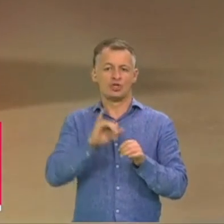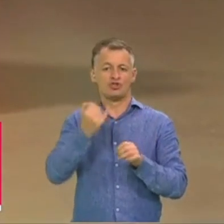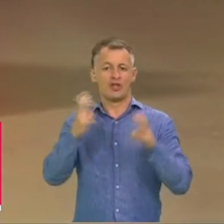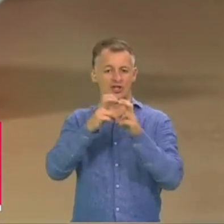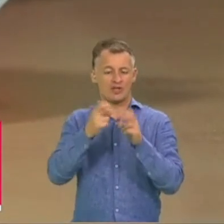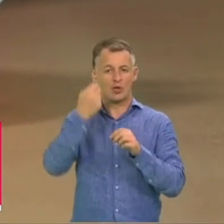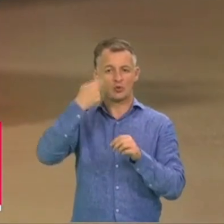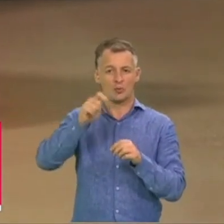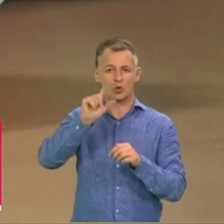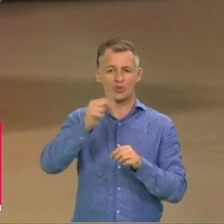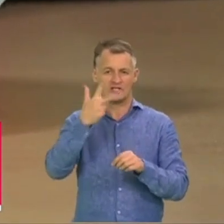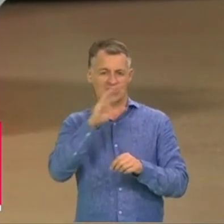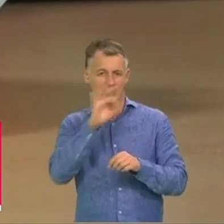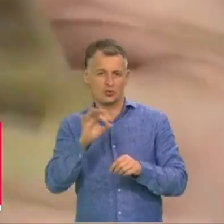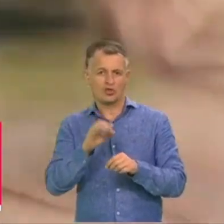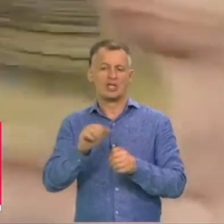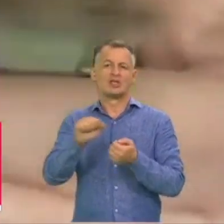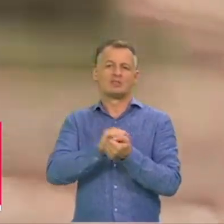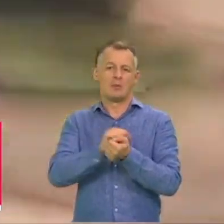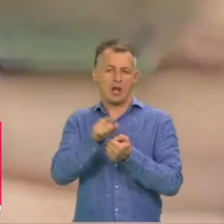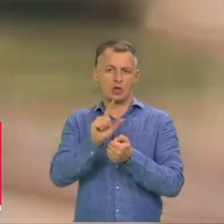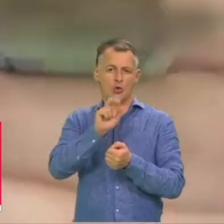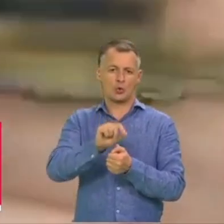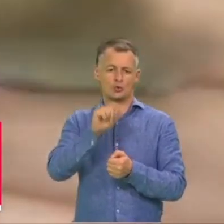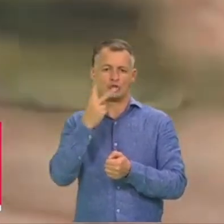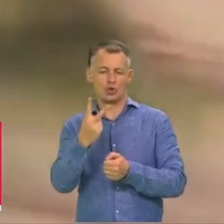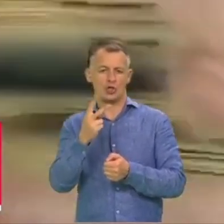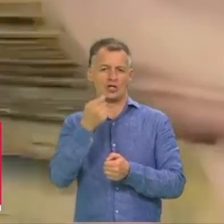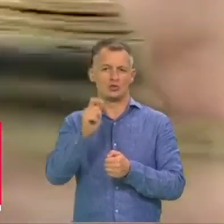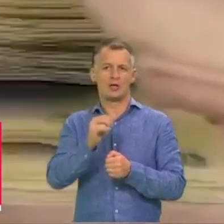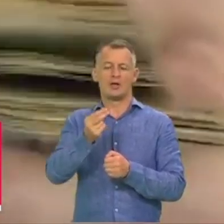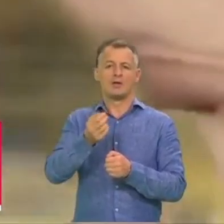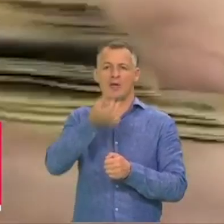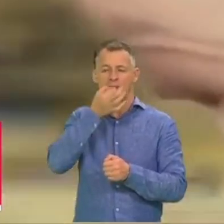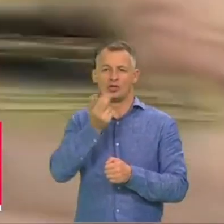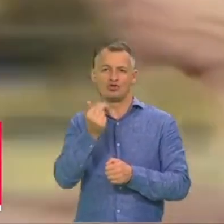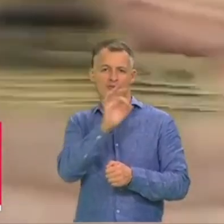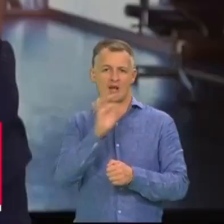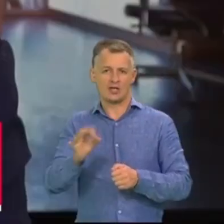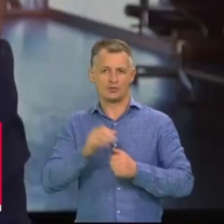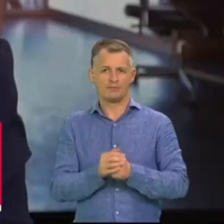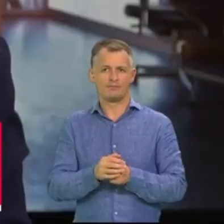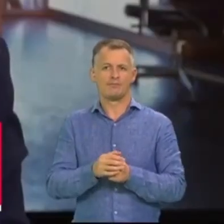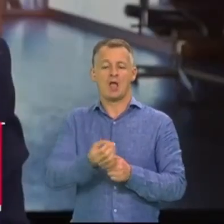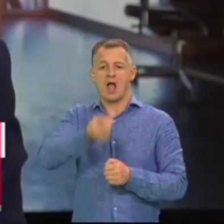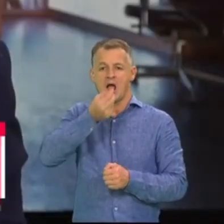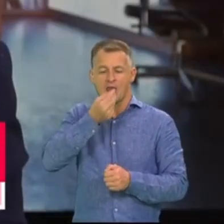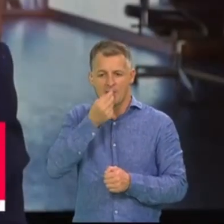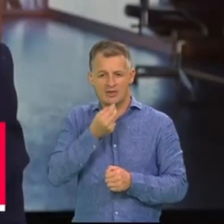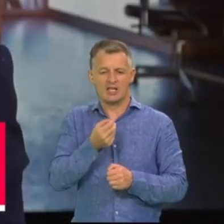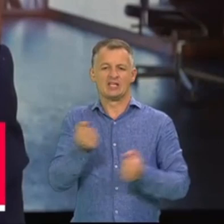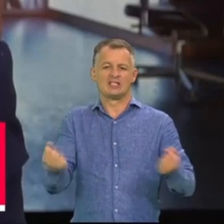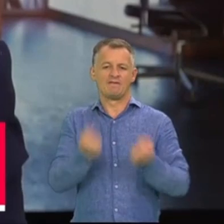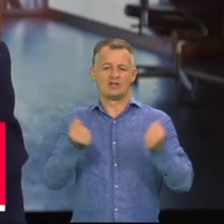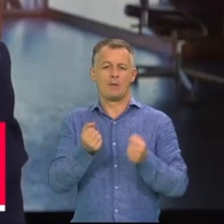cu 23%, detergenții cu 22%, iar medicamentele cu 15%. Alimentele, serviciile, produsele